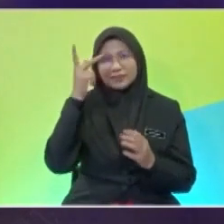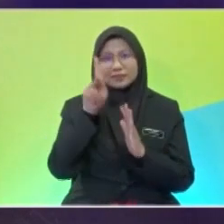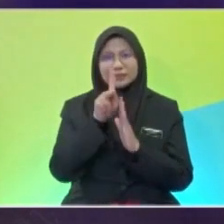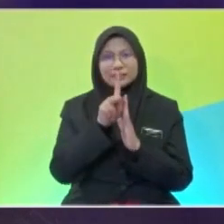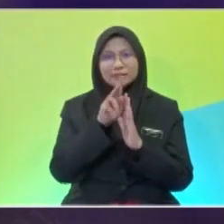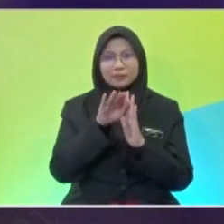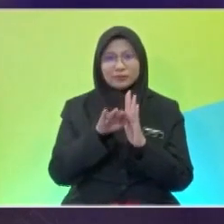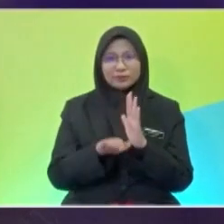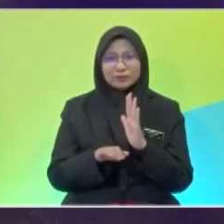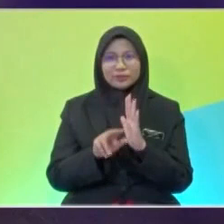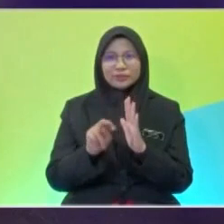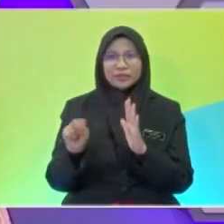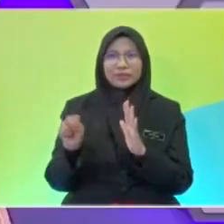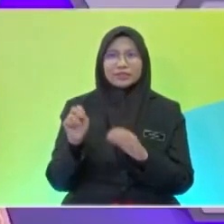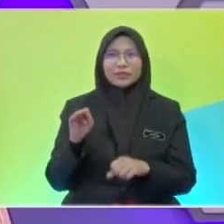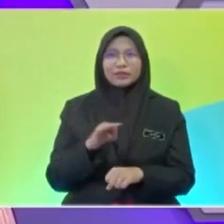fisik keluarga